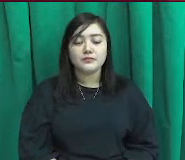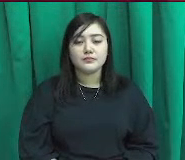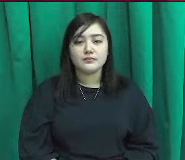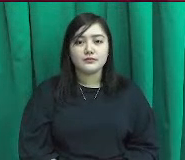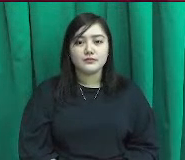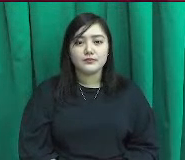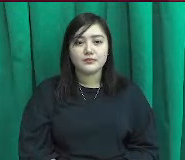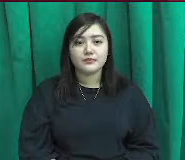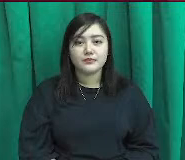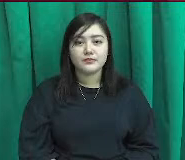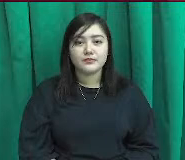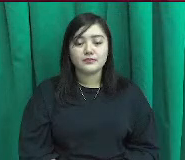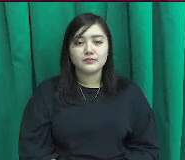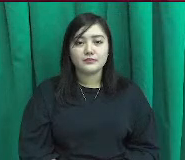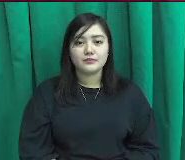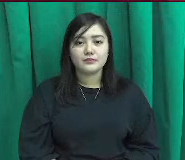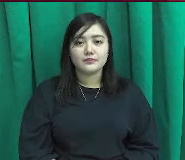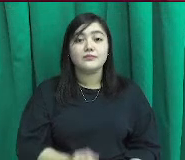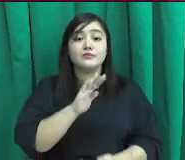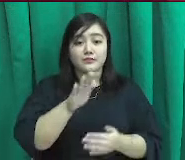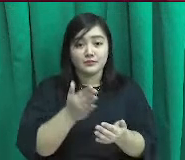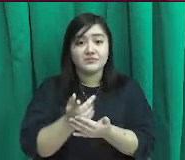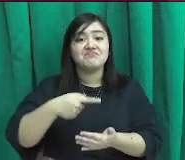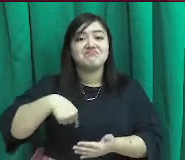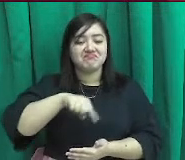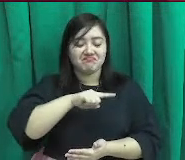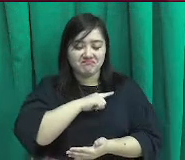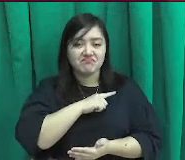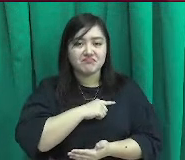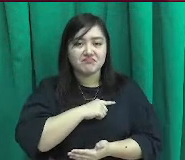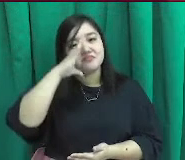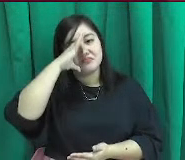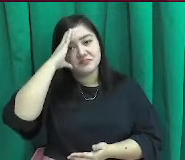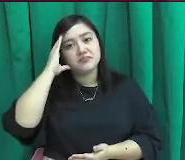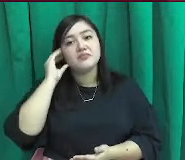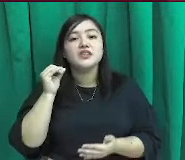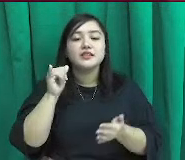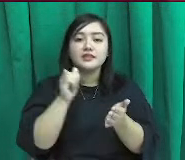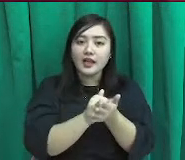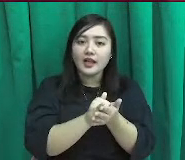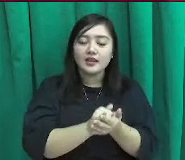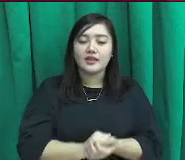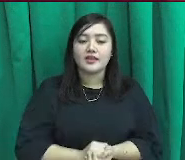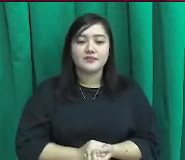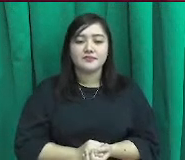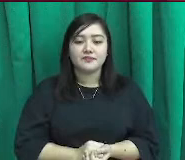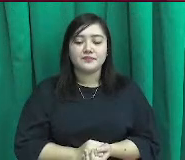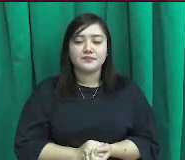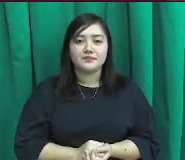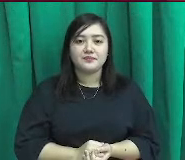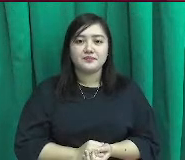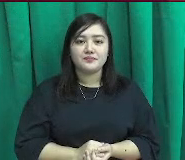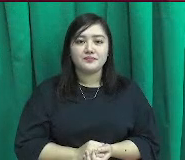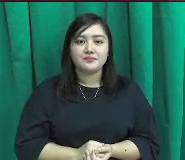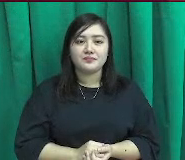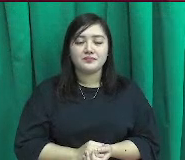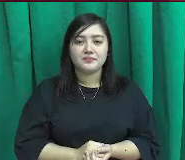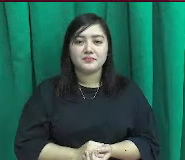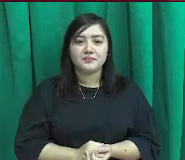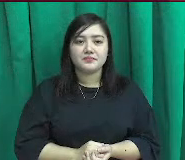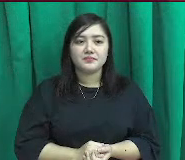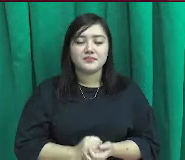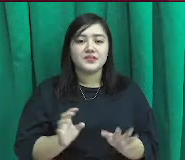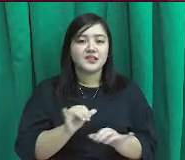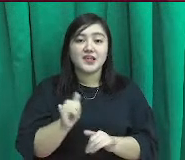time, lahat tayo, dumarating sa ganyang sitwasyon. Amen. You see, ang kailangan lang ay maging honest tayo. Yes. Kasi hindi